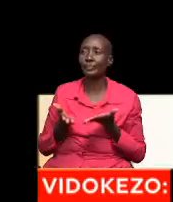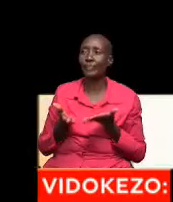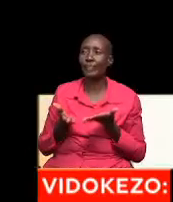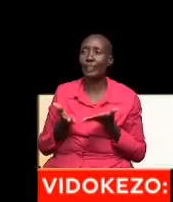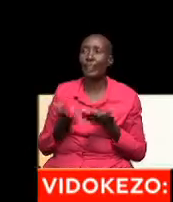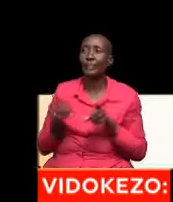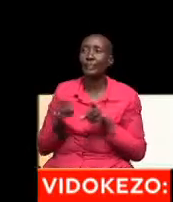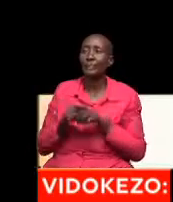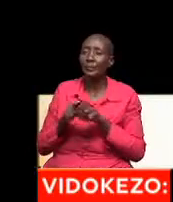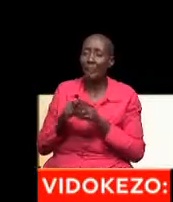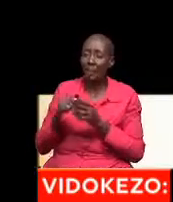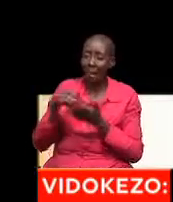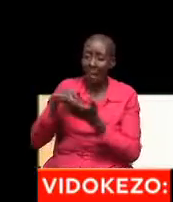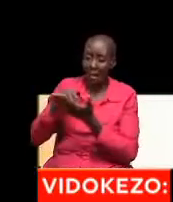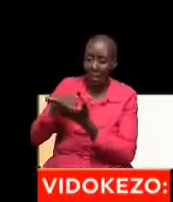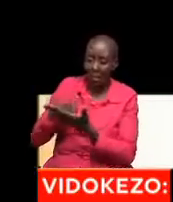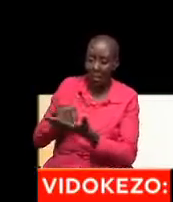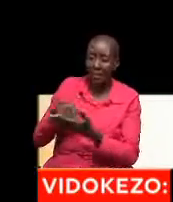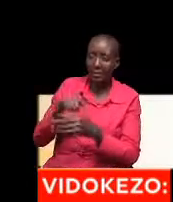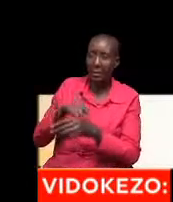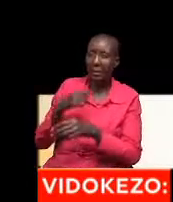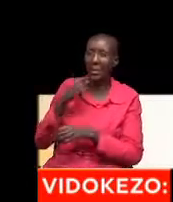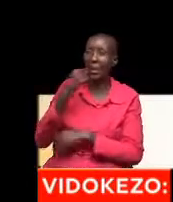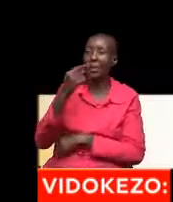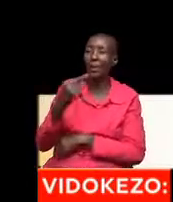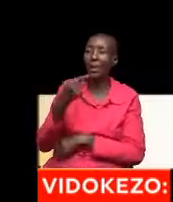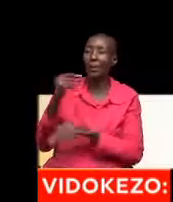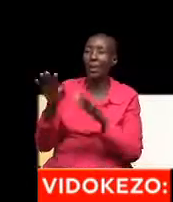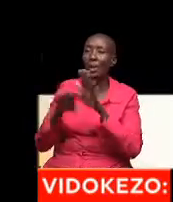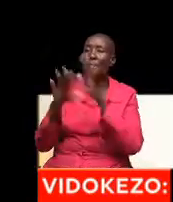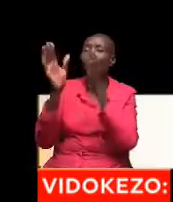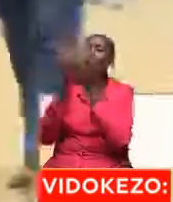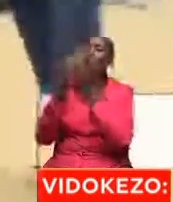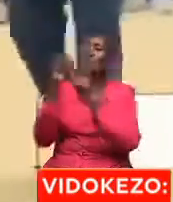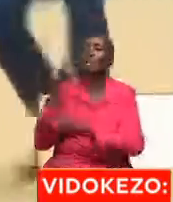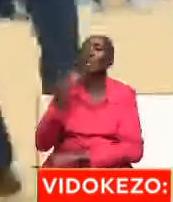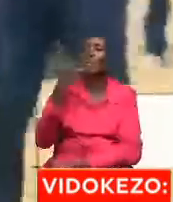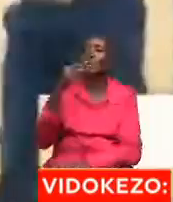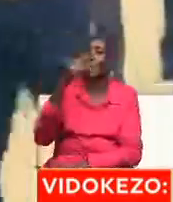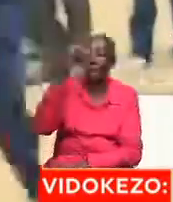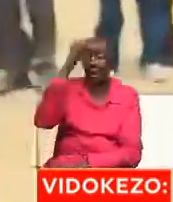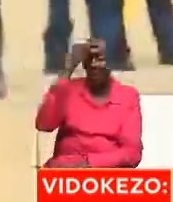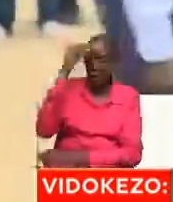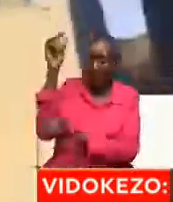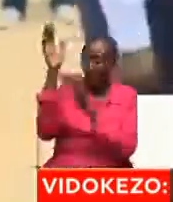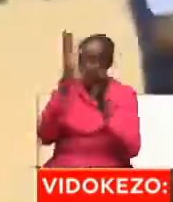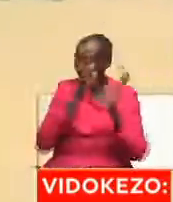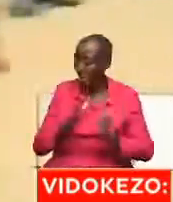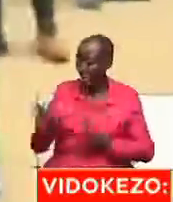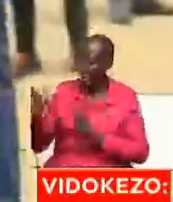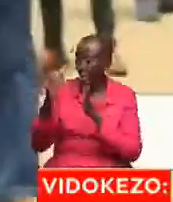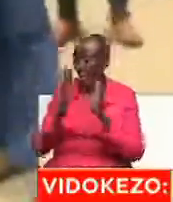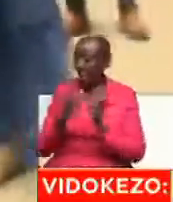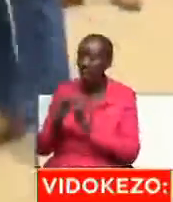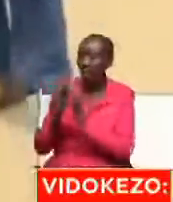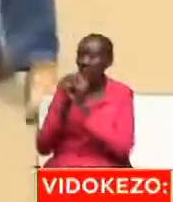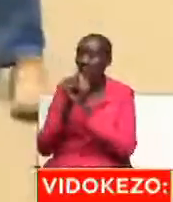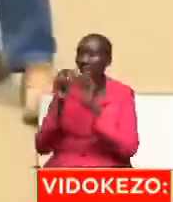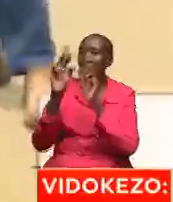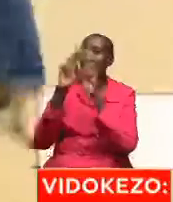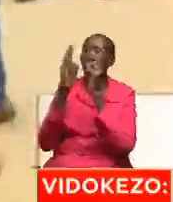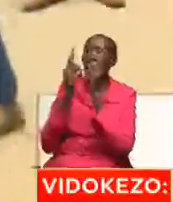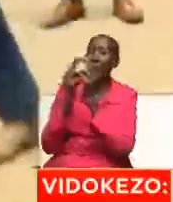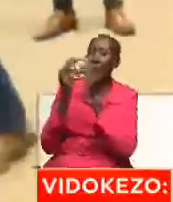Akitilia mkazo hotuba yake, naibu wa rais amedokeza kuwa serikali imeweka mikakati na mashirika ya kimataifa